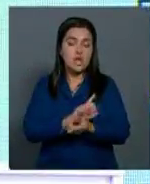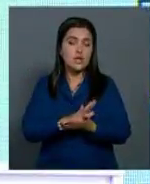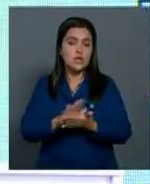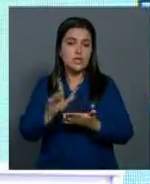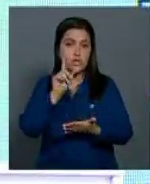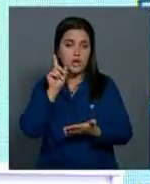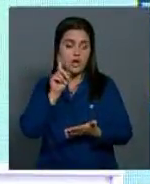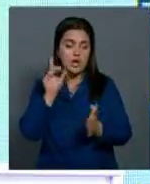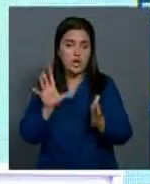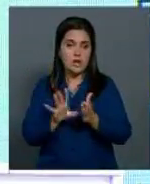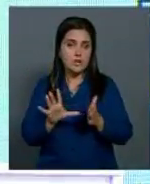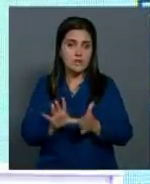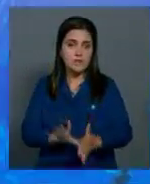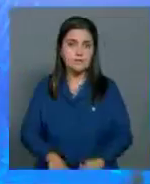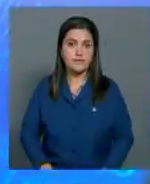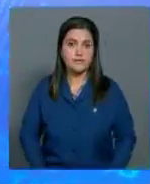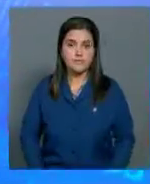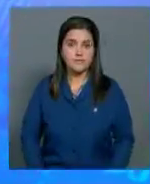зеленой экономике.